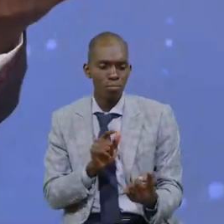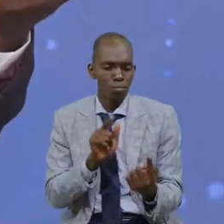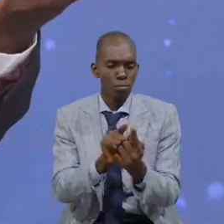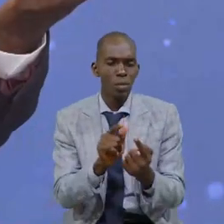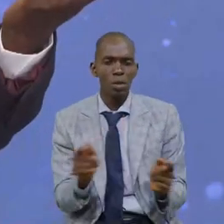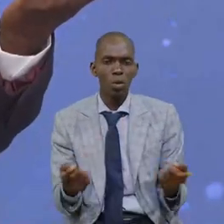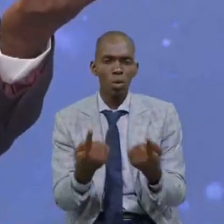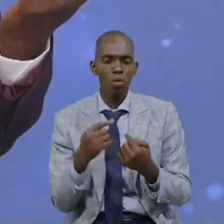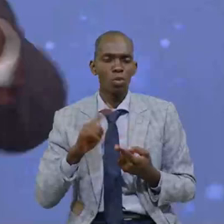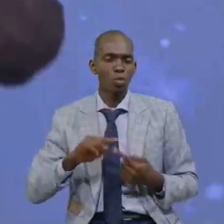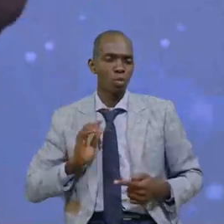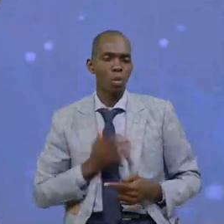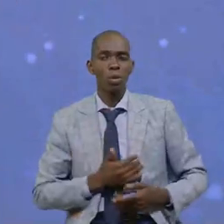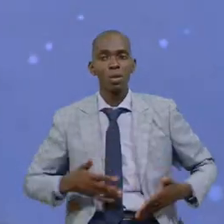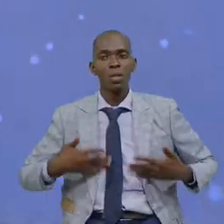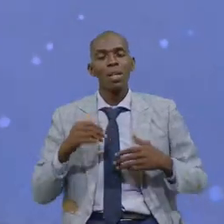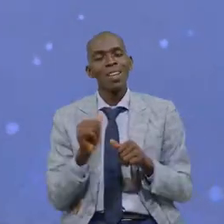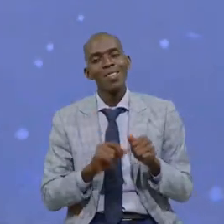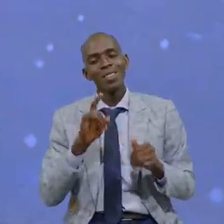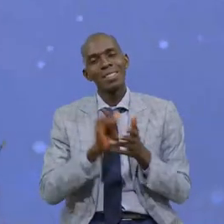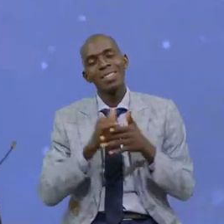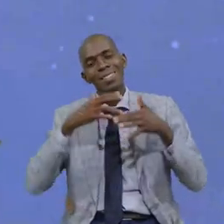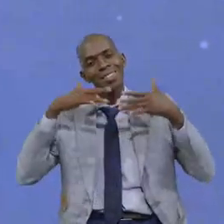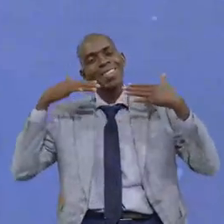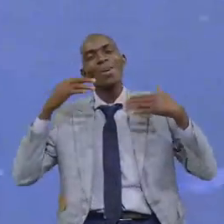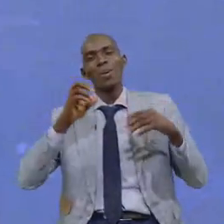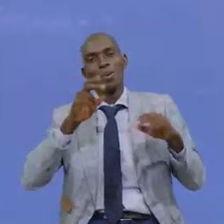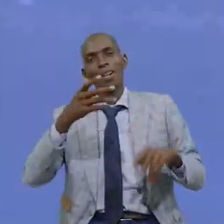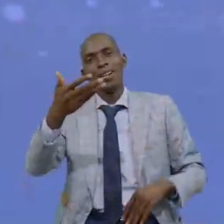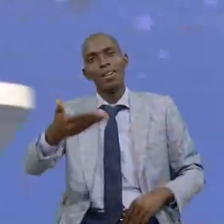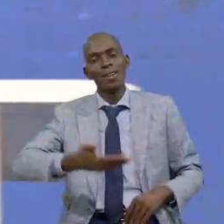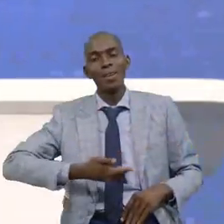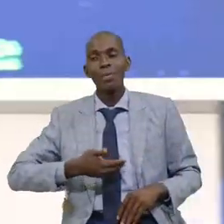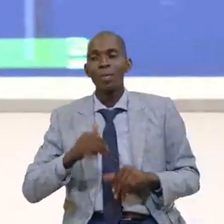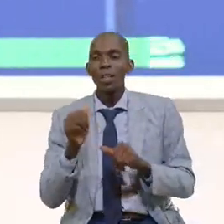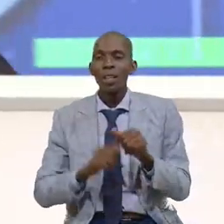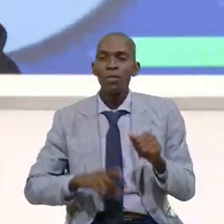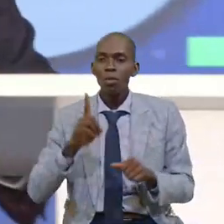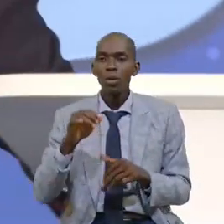viennent dans nos vies. Quiconque sourit, nous disons « Oh, viens !»